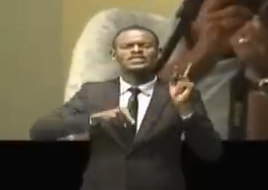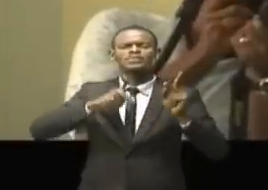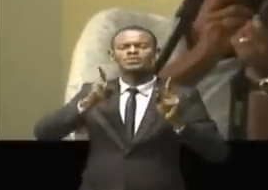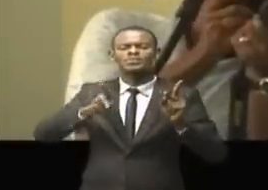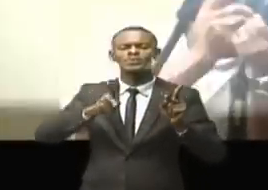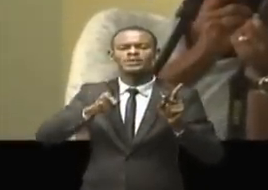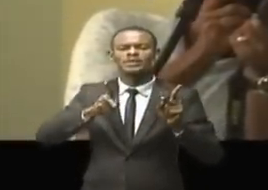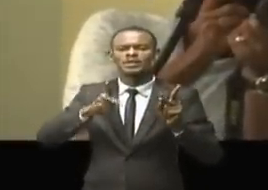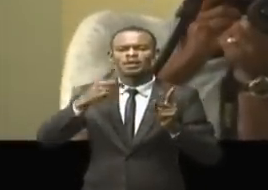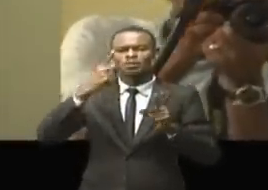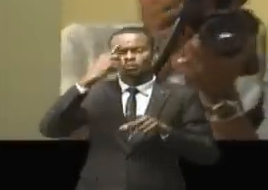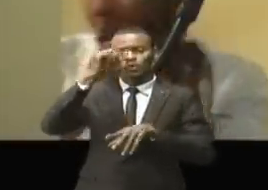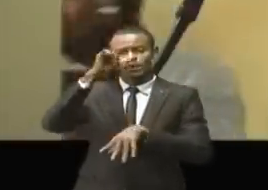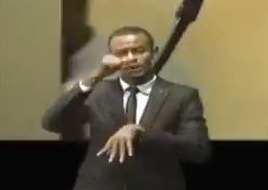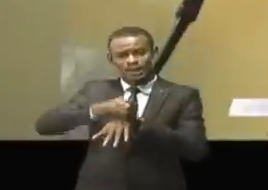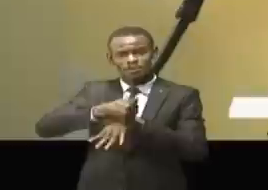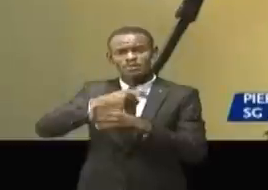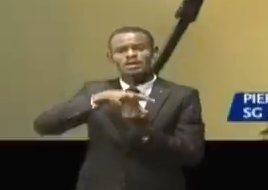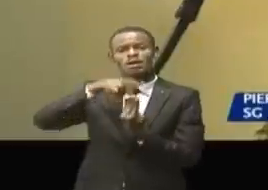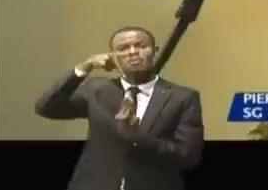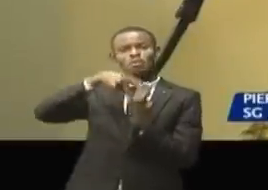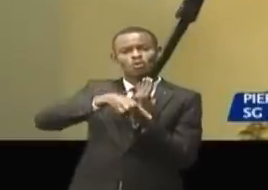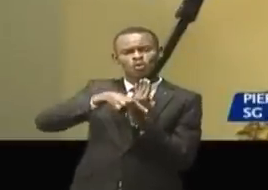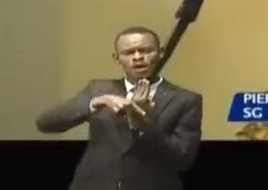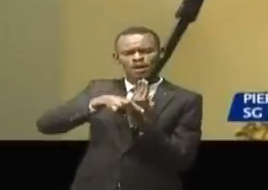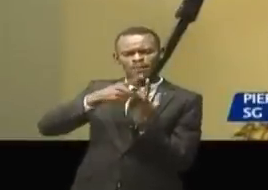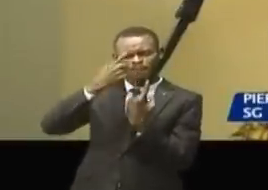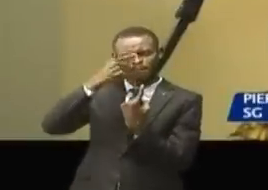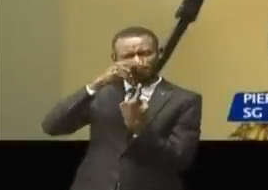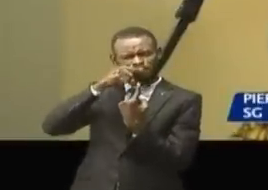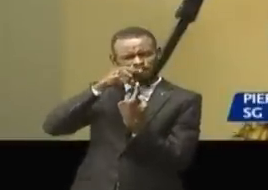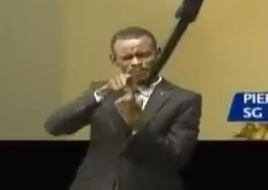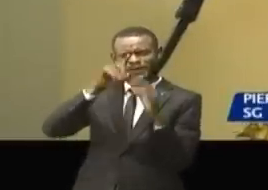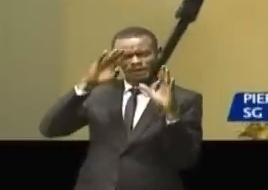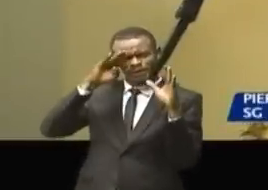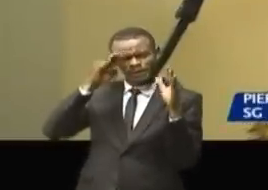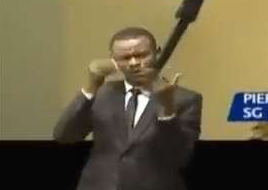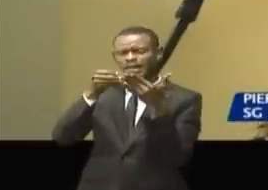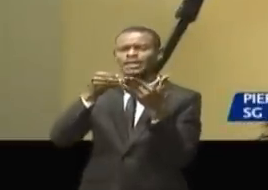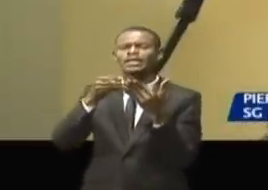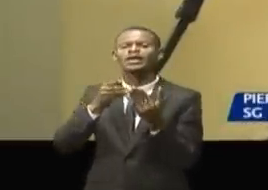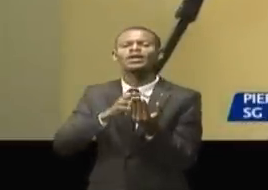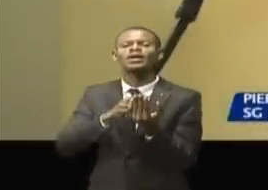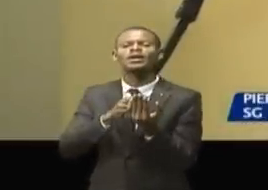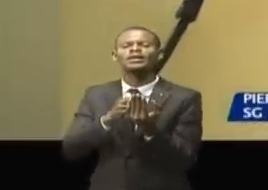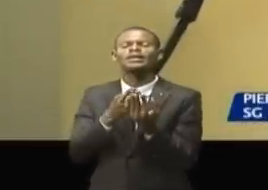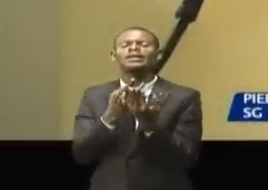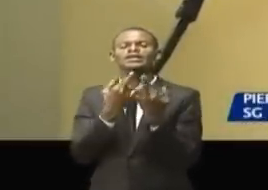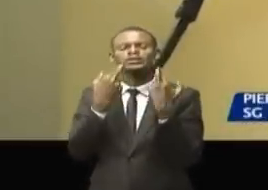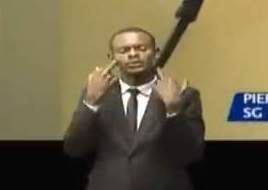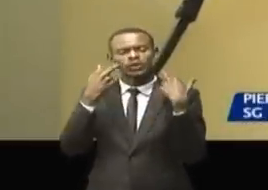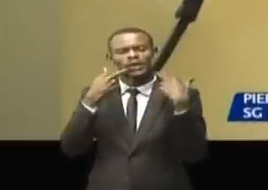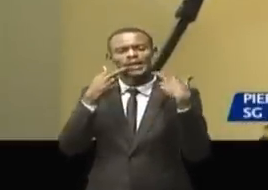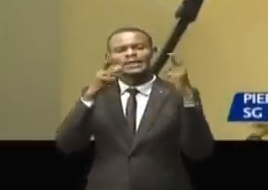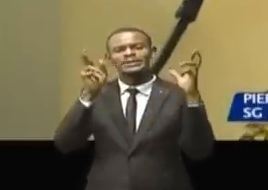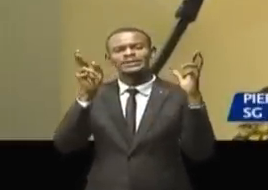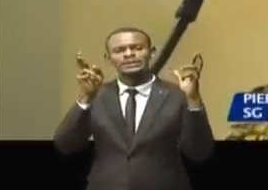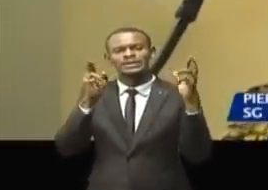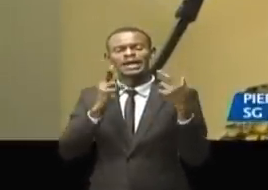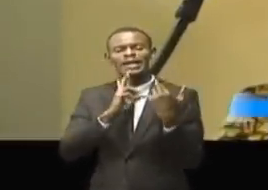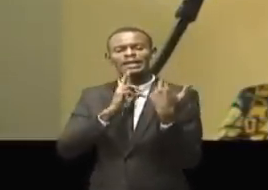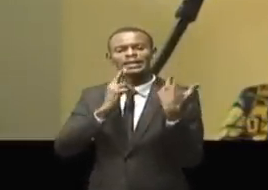programmes dans le but d'atteindre des résultats au moyen des objectifs